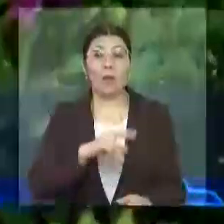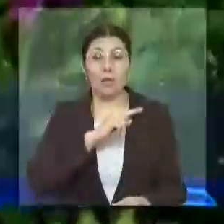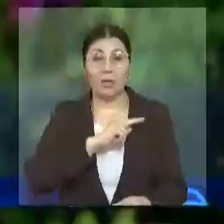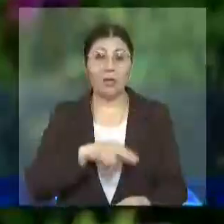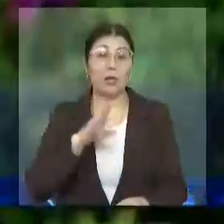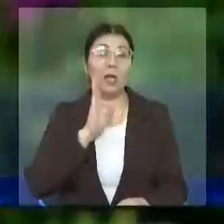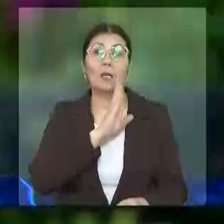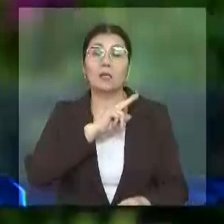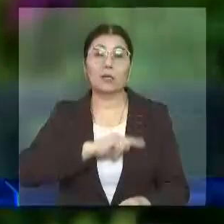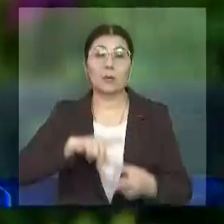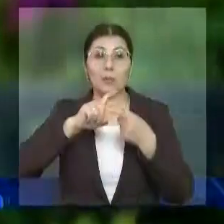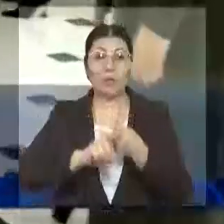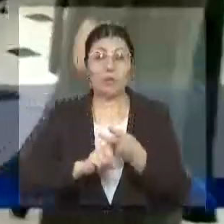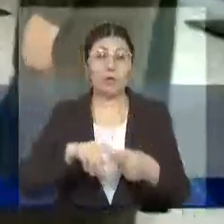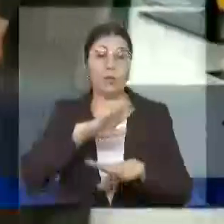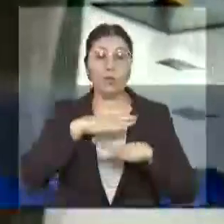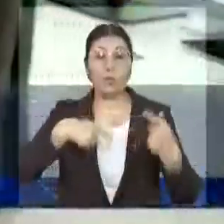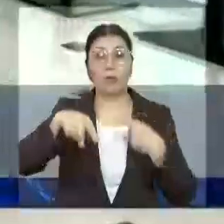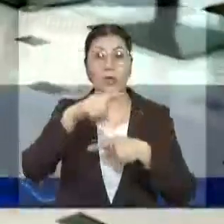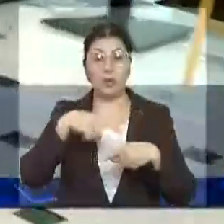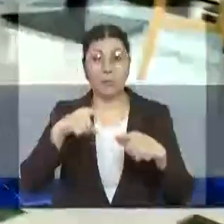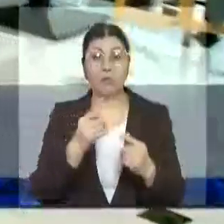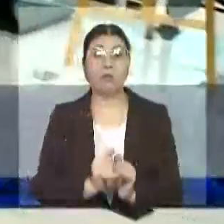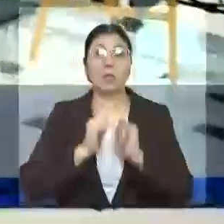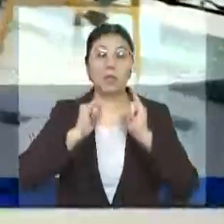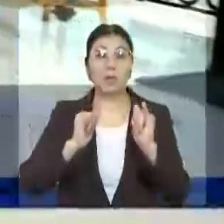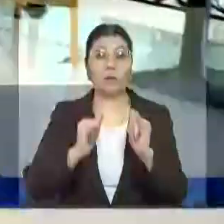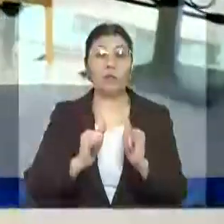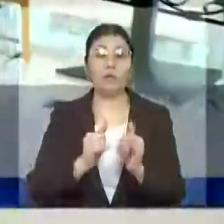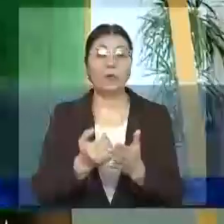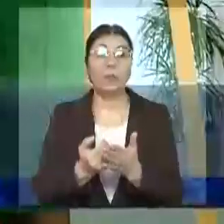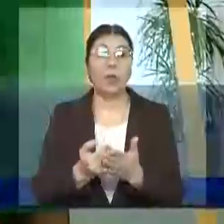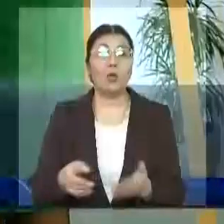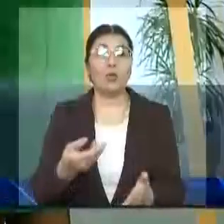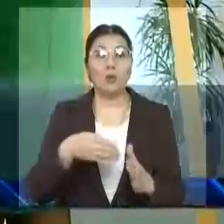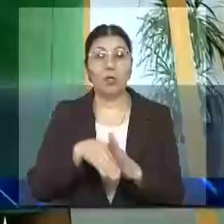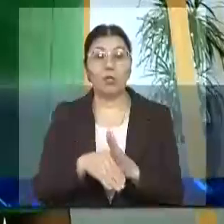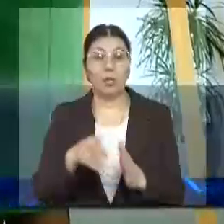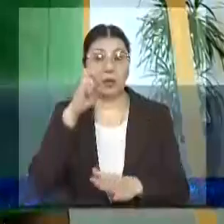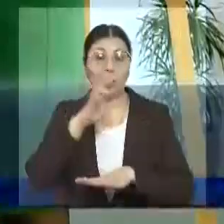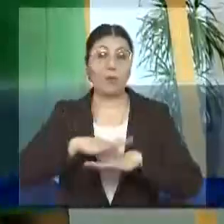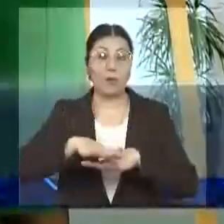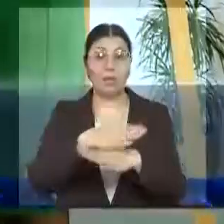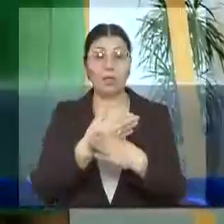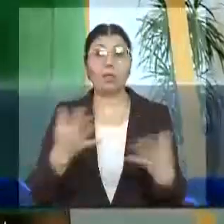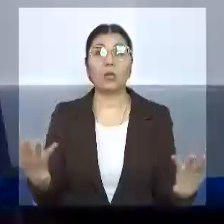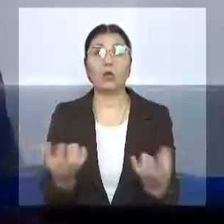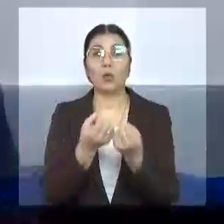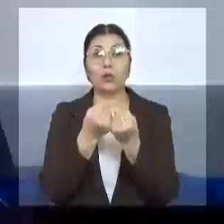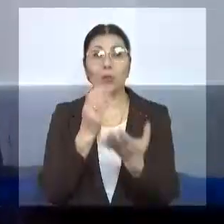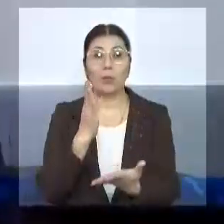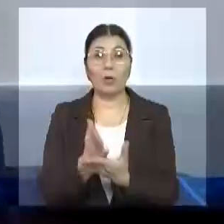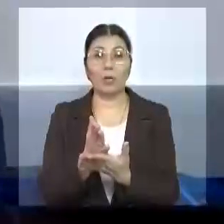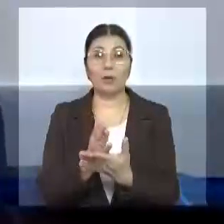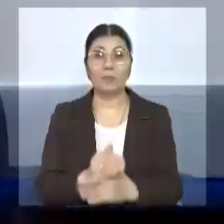Көбіне көтерме және бөлшек сауда саласында олардың кәсібилігі танылып жүр. Бизнеске бет бұрғандары мемлекет тарапынан ерекше қолдау тапты.